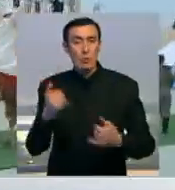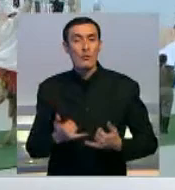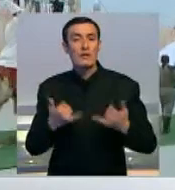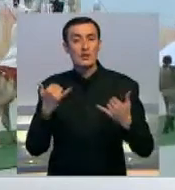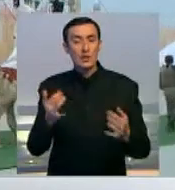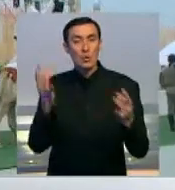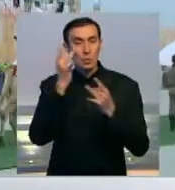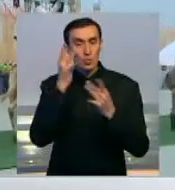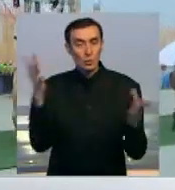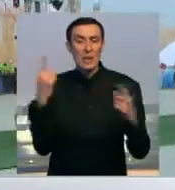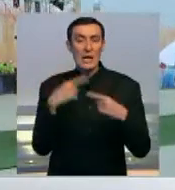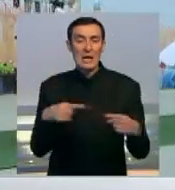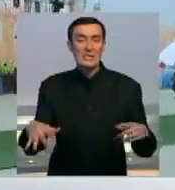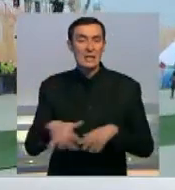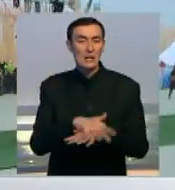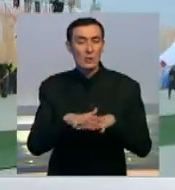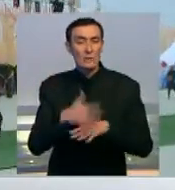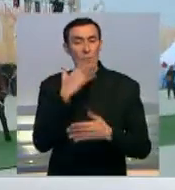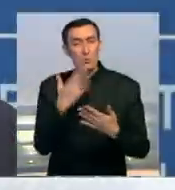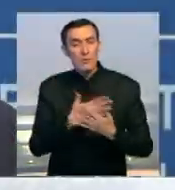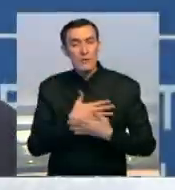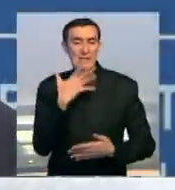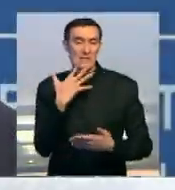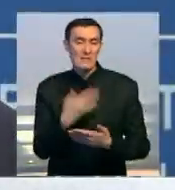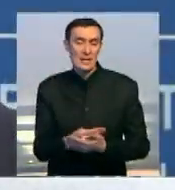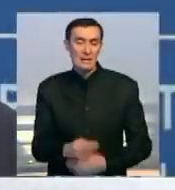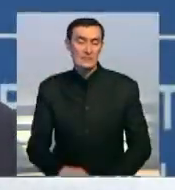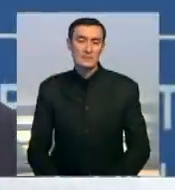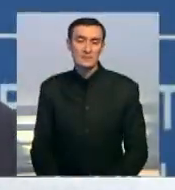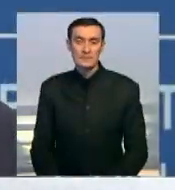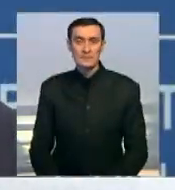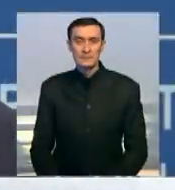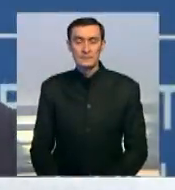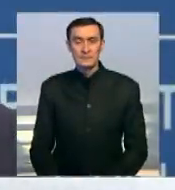уважение к культуре разных народов и любовь к своей.